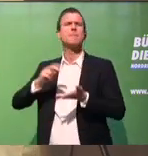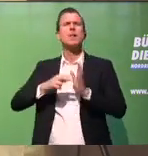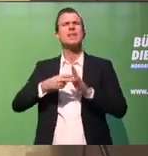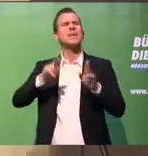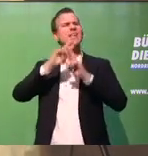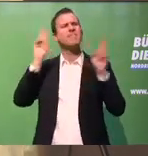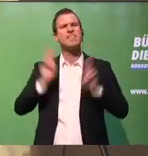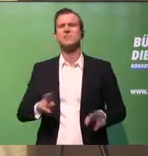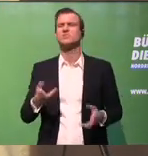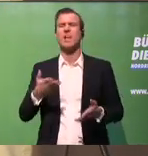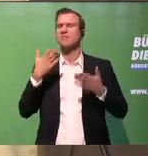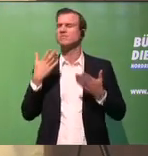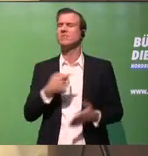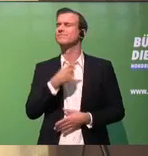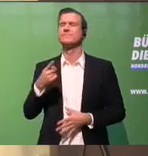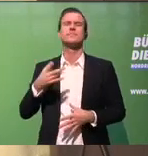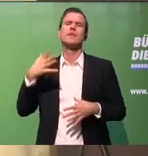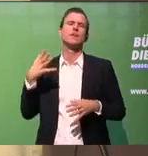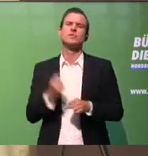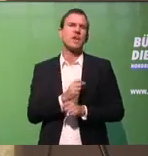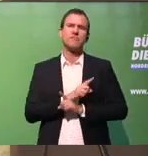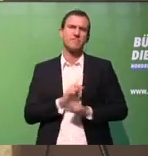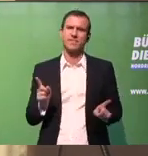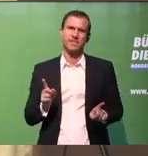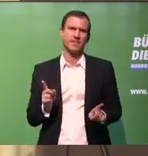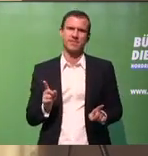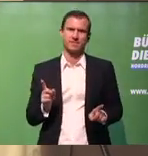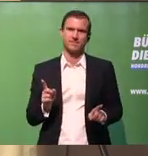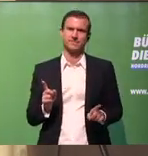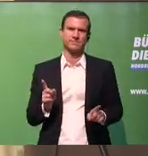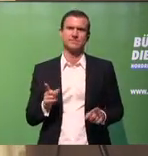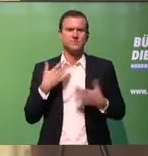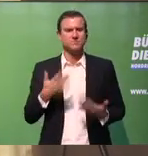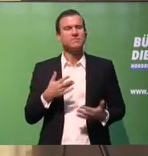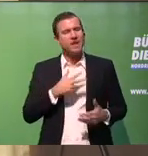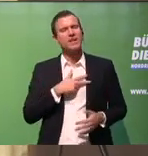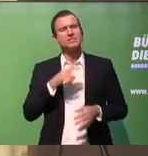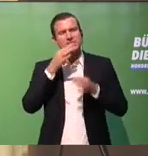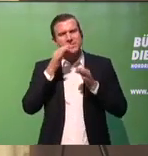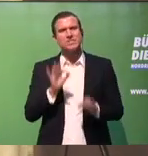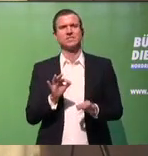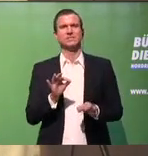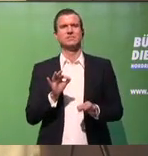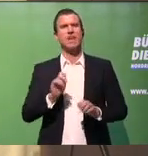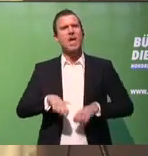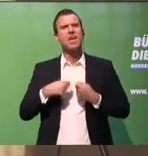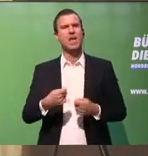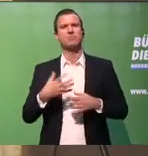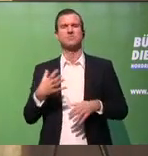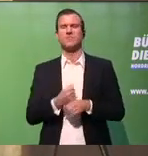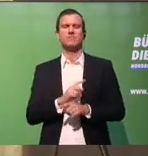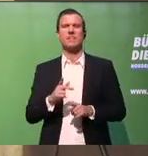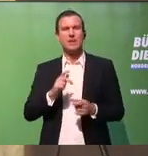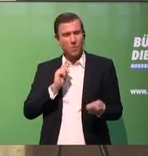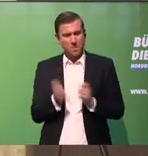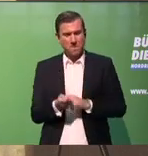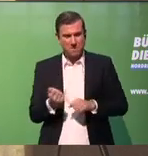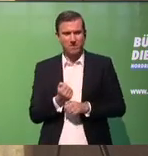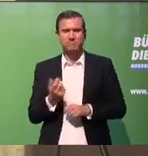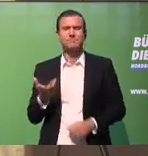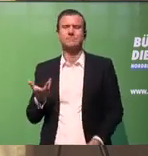internationale Politik, ist nicht in der Lage, hier tatsächlich für konkrete Resultate zu sorgen, die dann auch umgesetzt